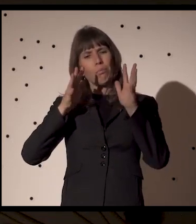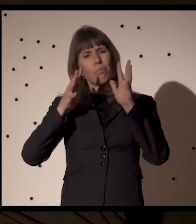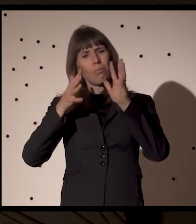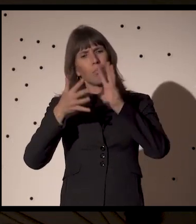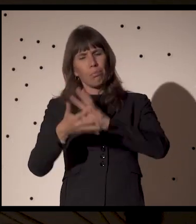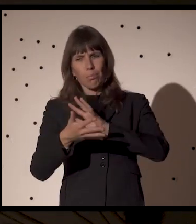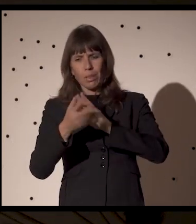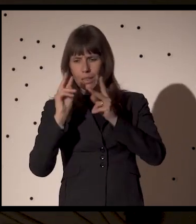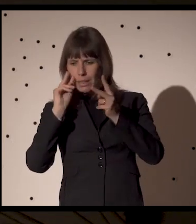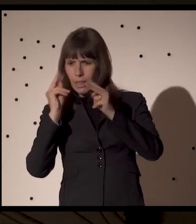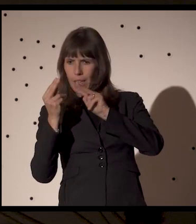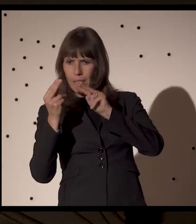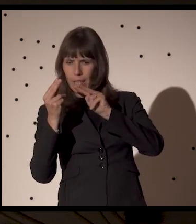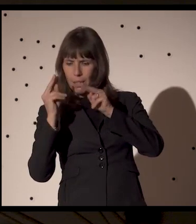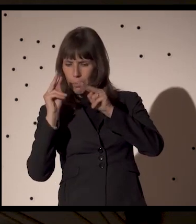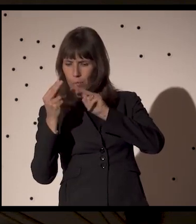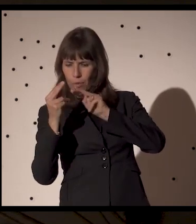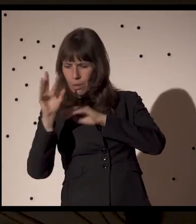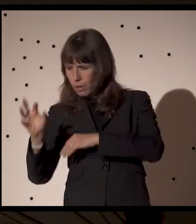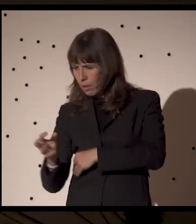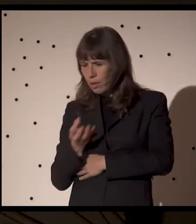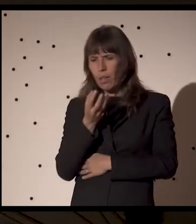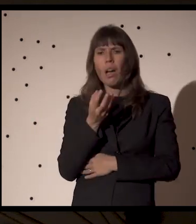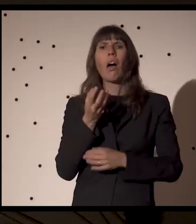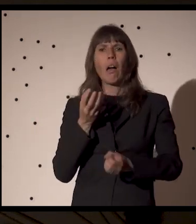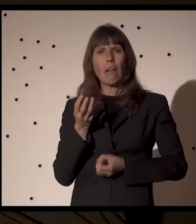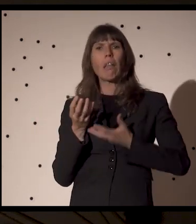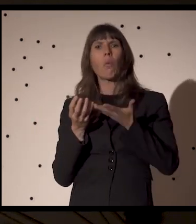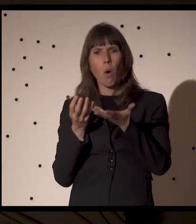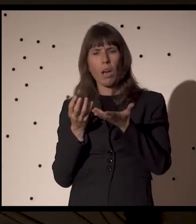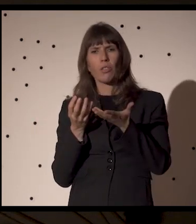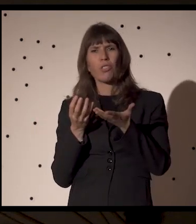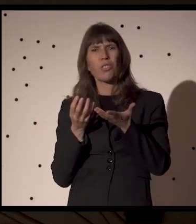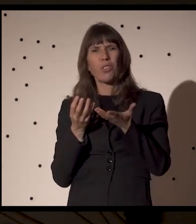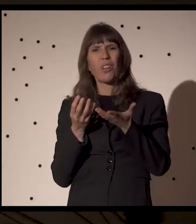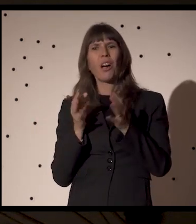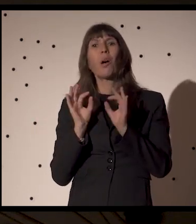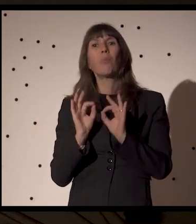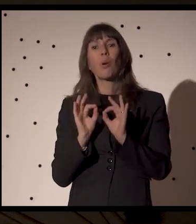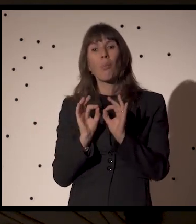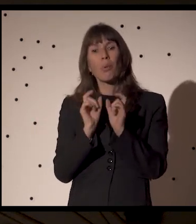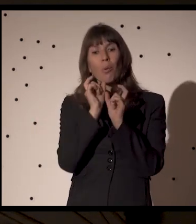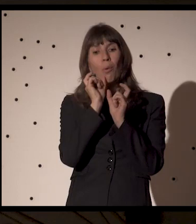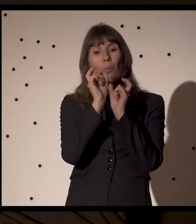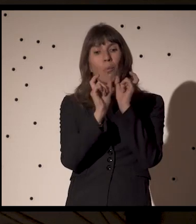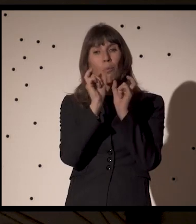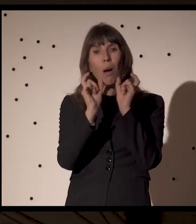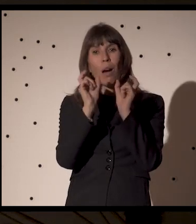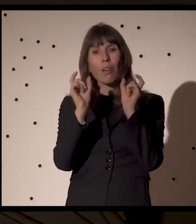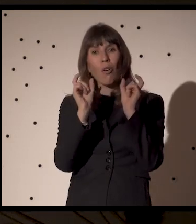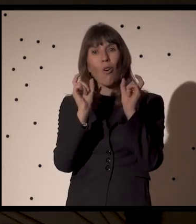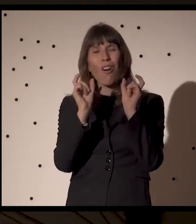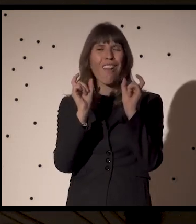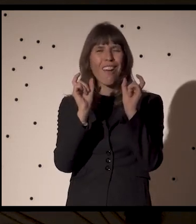il linguaggio il corpo delle parole è per l'appunto il titolo che abbiamo